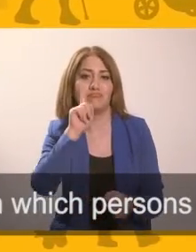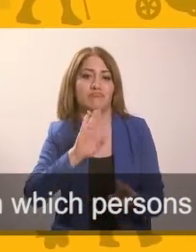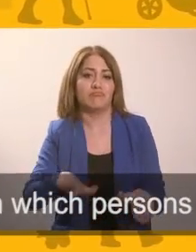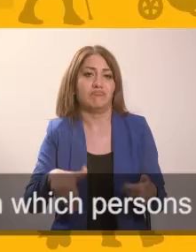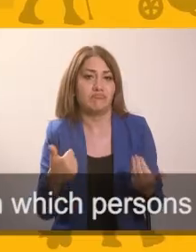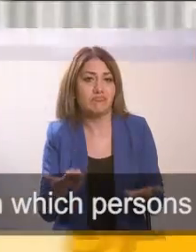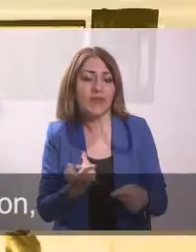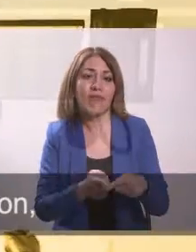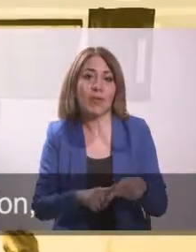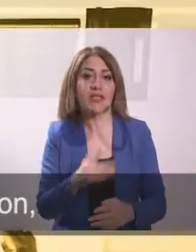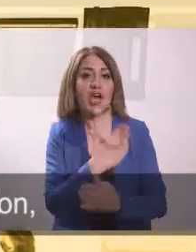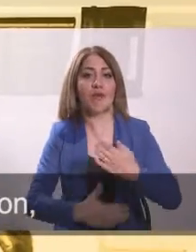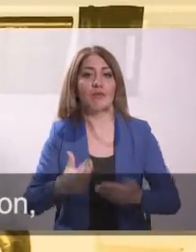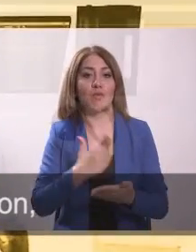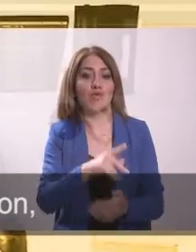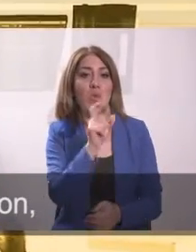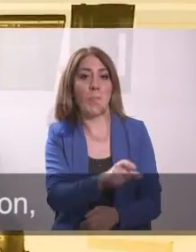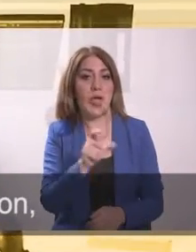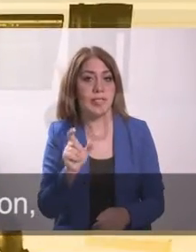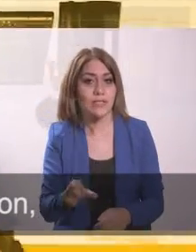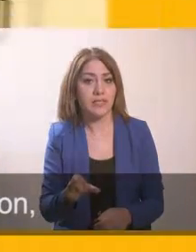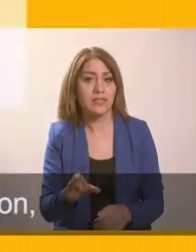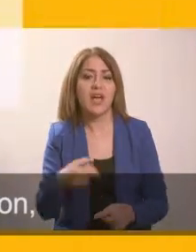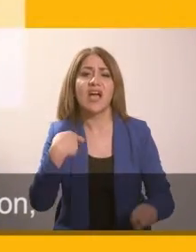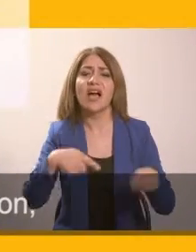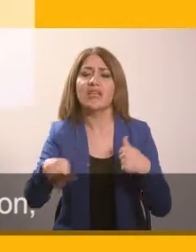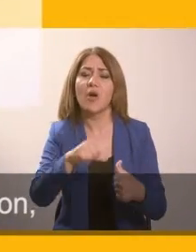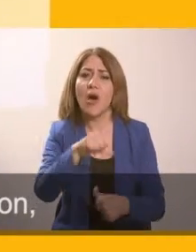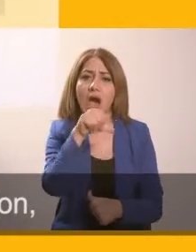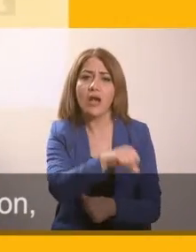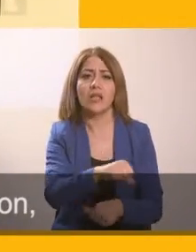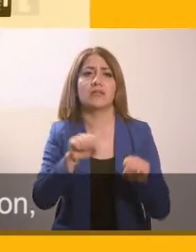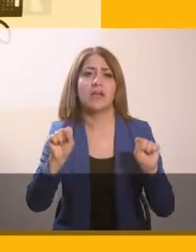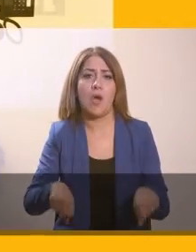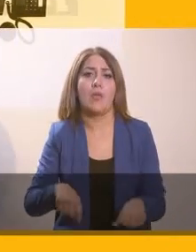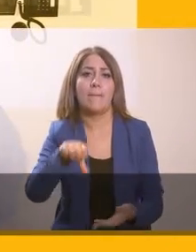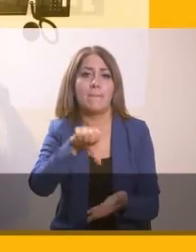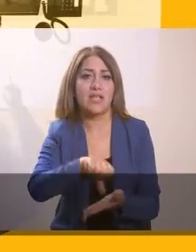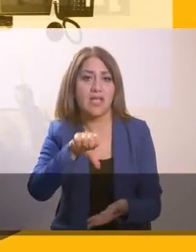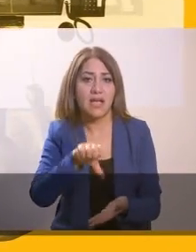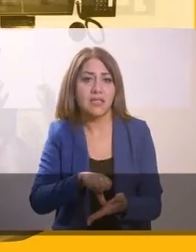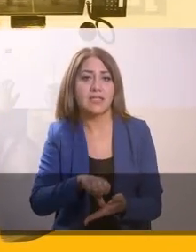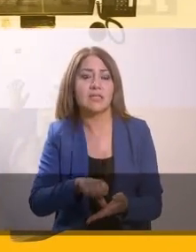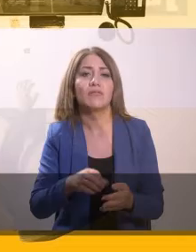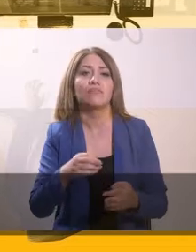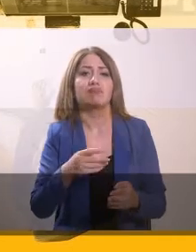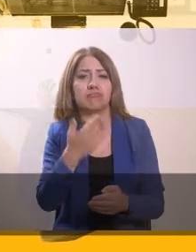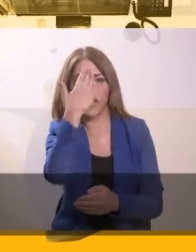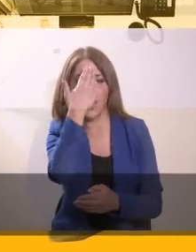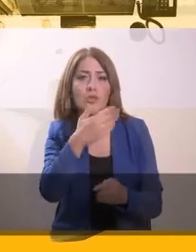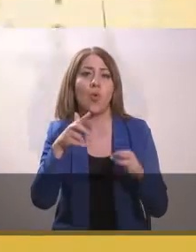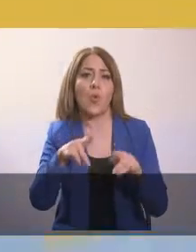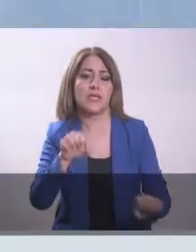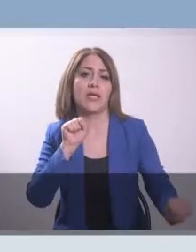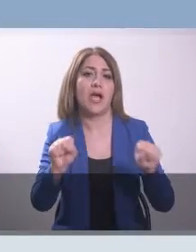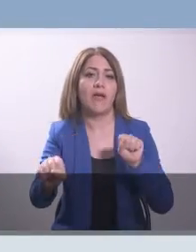մթնորորդիս տեղցմանը, որում հաշմանդամություն ունեցող անձինք առանց խթրականության կկարողանան մասնակցություն ունենալ հանրային գործերի